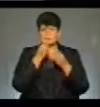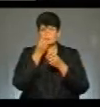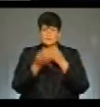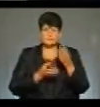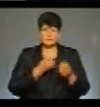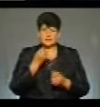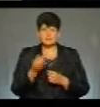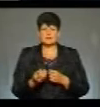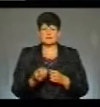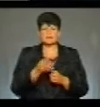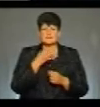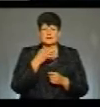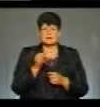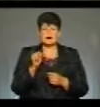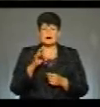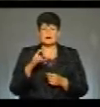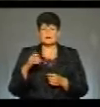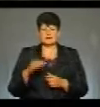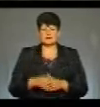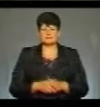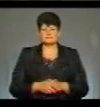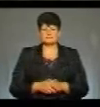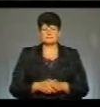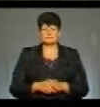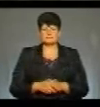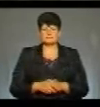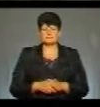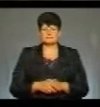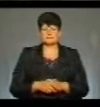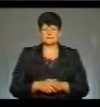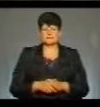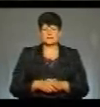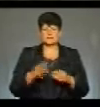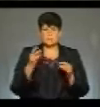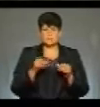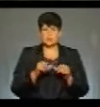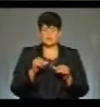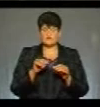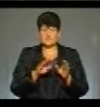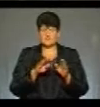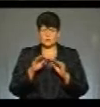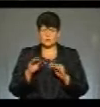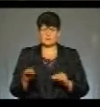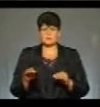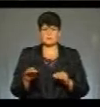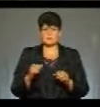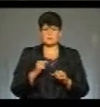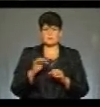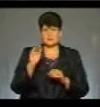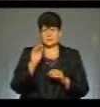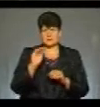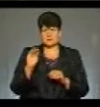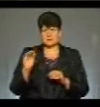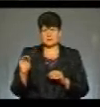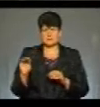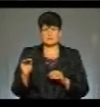думки архітектору проєкту Данилу Чепілю. Рідненько треба було відступити, отаку сошечку зробити і далі писати рідненько